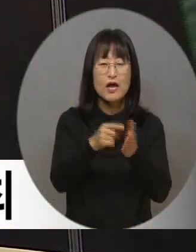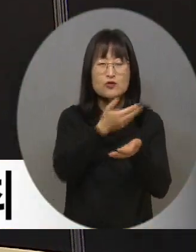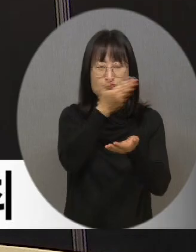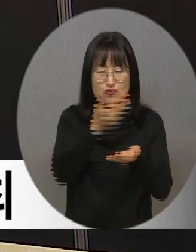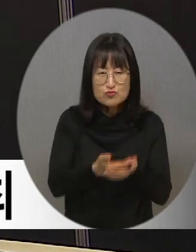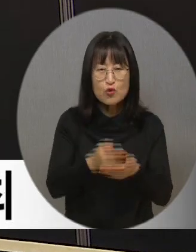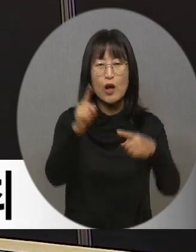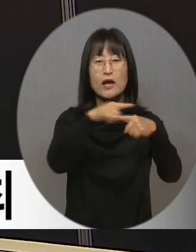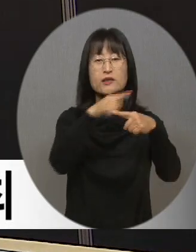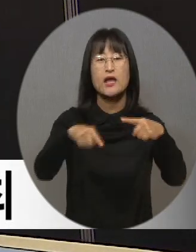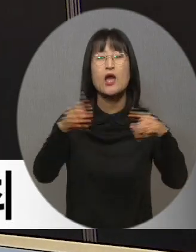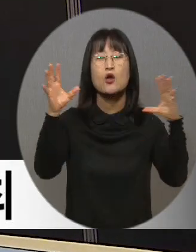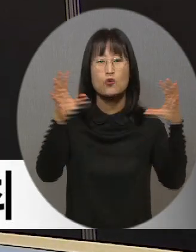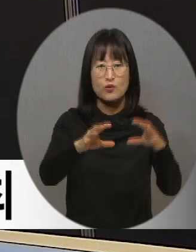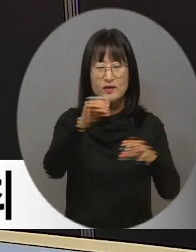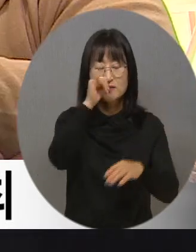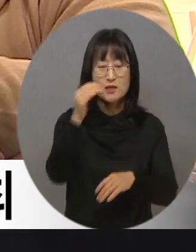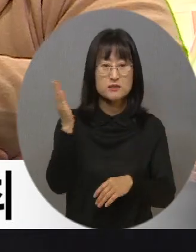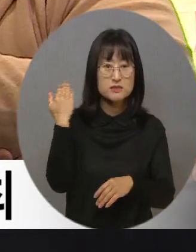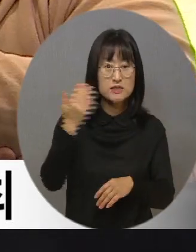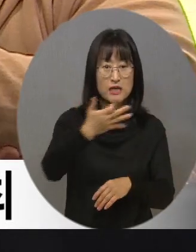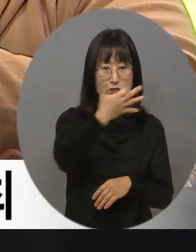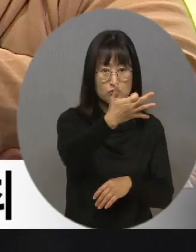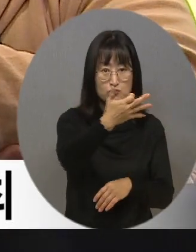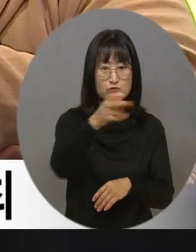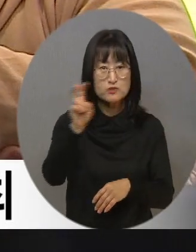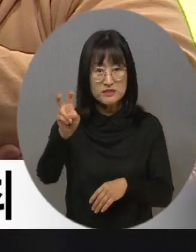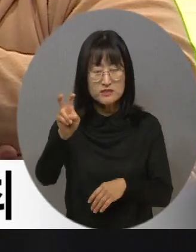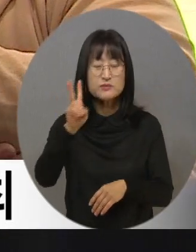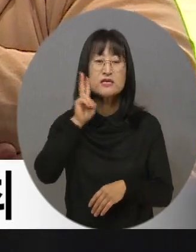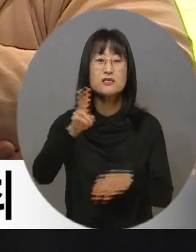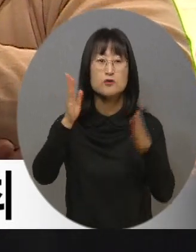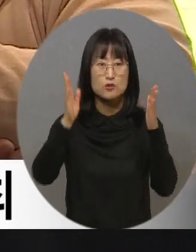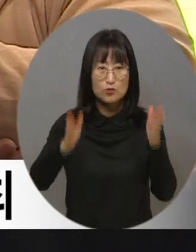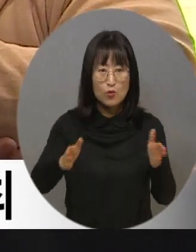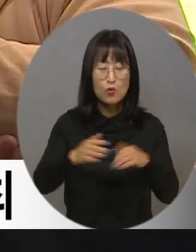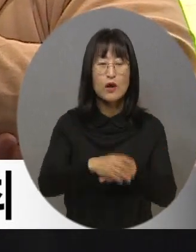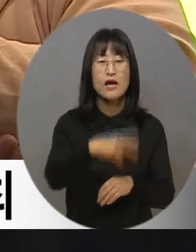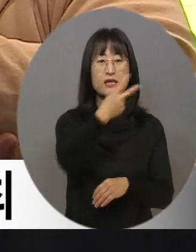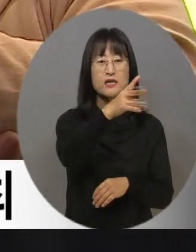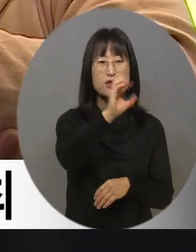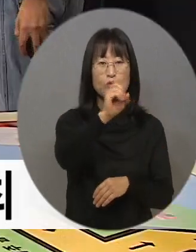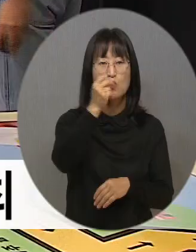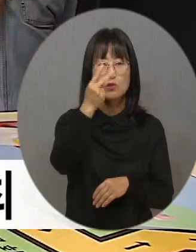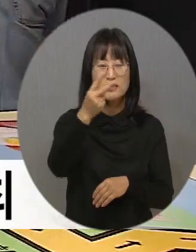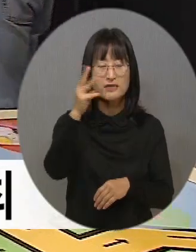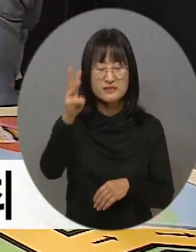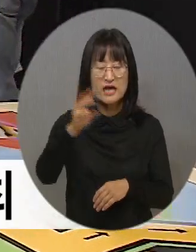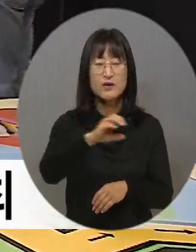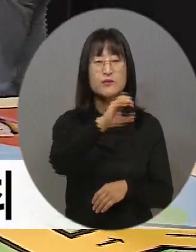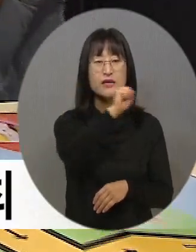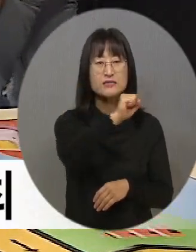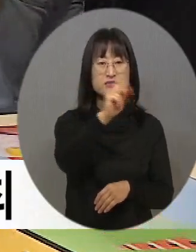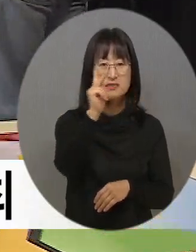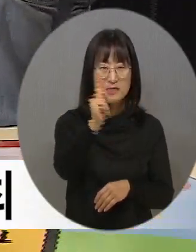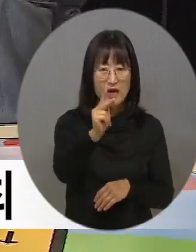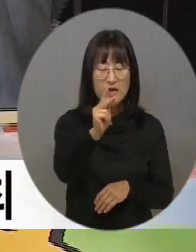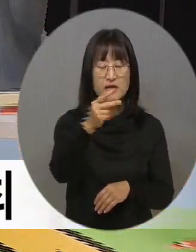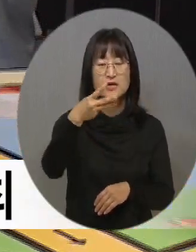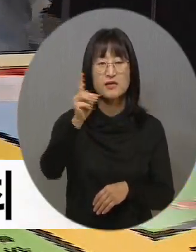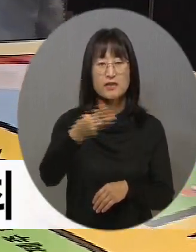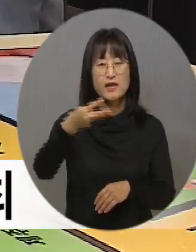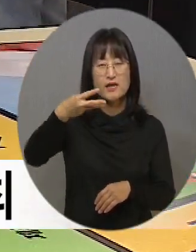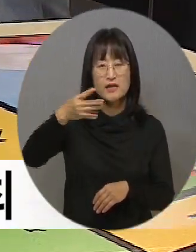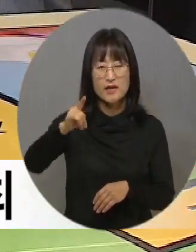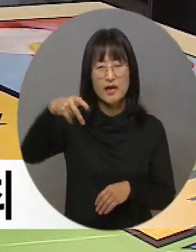열렸습니다. 바로 지난 19일과 20일, 이틀간 열린 2023 SK텔레콤 장애청소년 코딩 챌린지